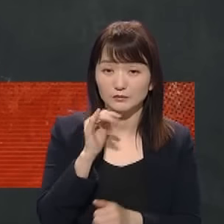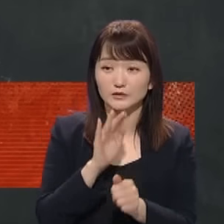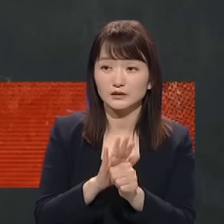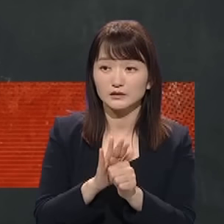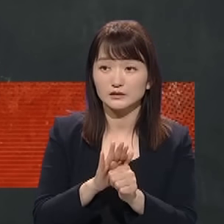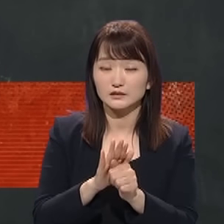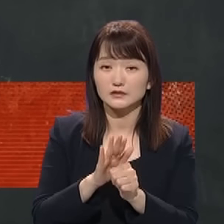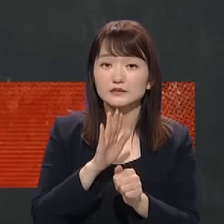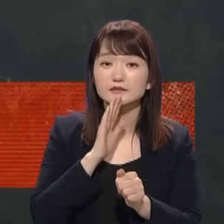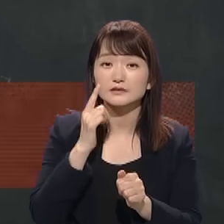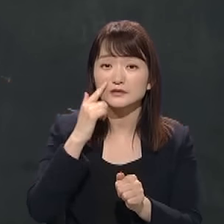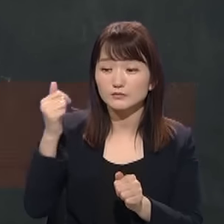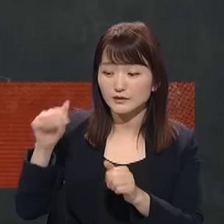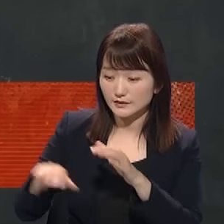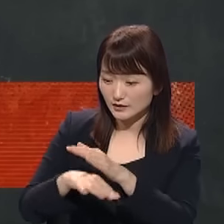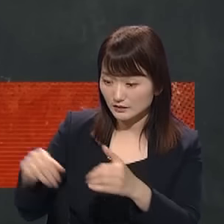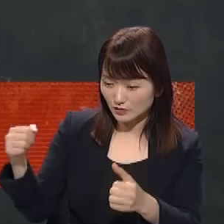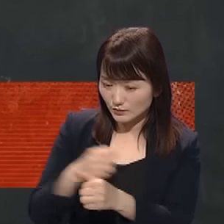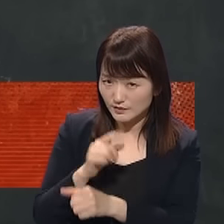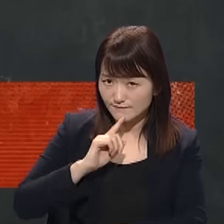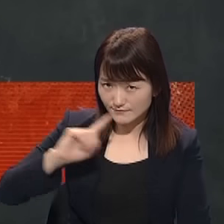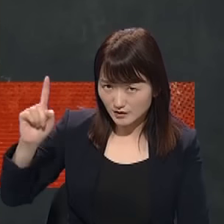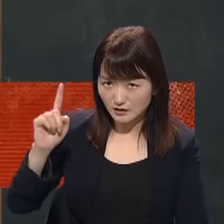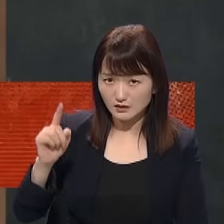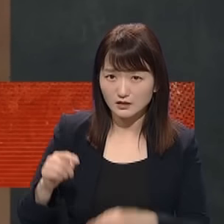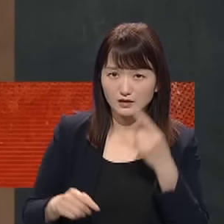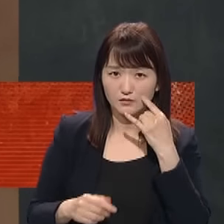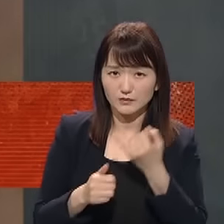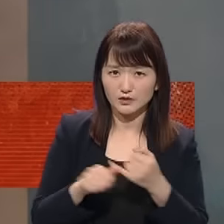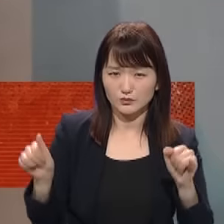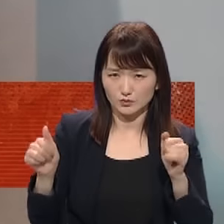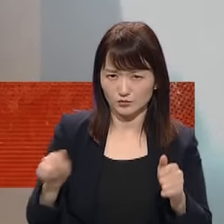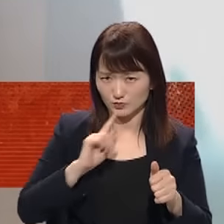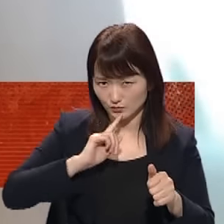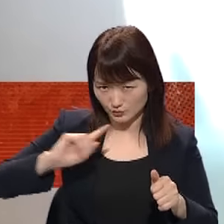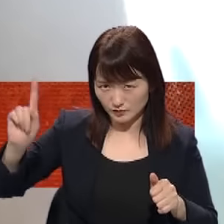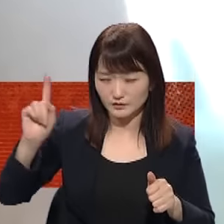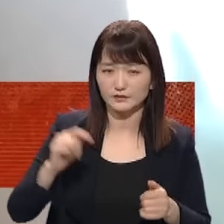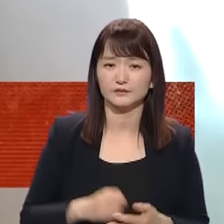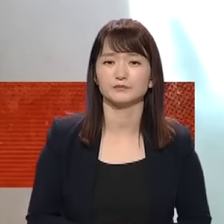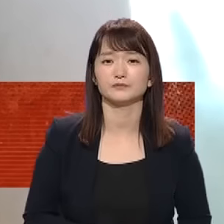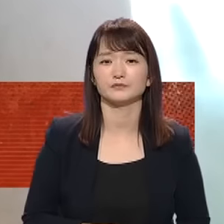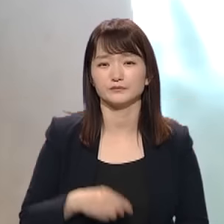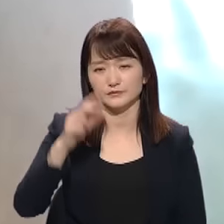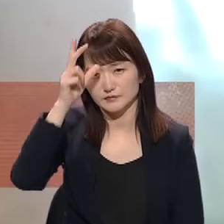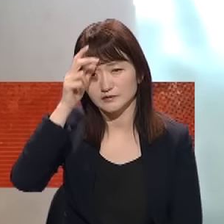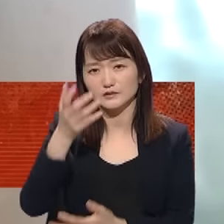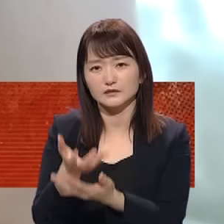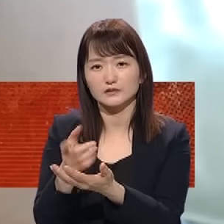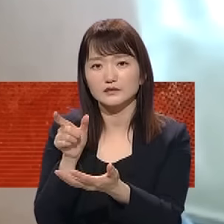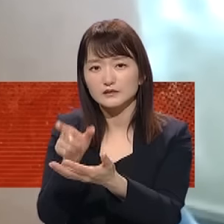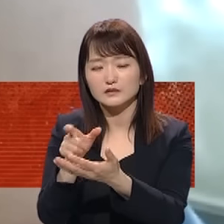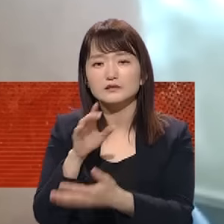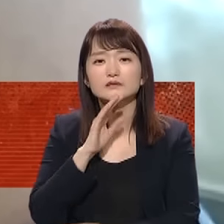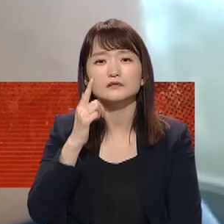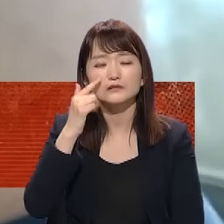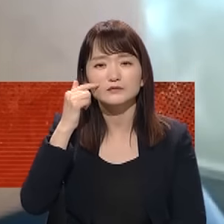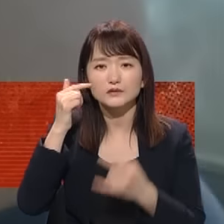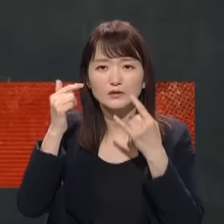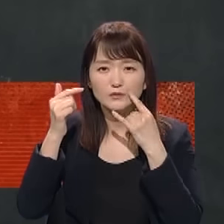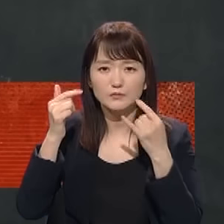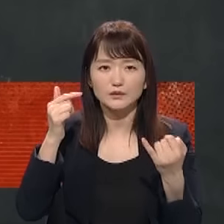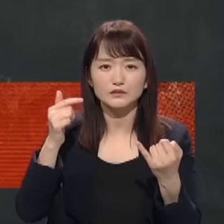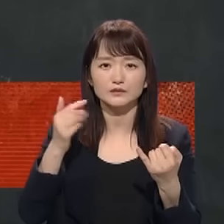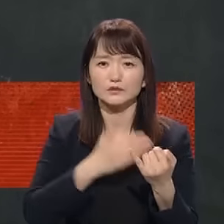친부를 가정폭력으로 고소하고 어머니의 이혼소송도 함께 제기했습니다. 당시 경찰 서류에는 친부가 어머니의 몸을